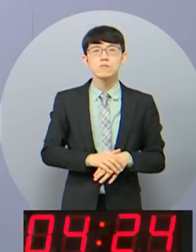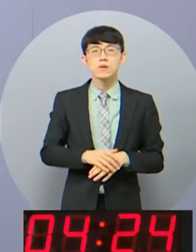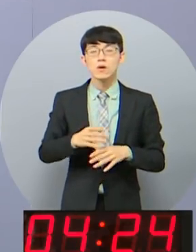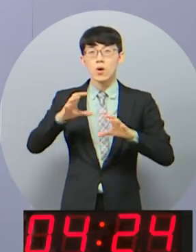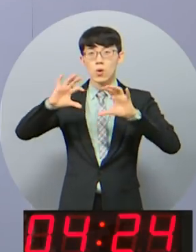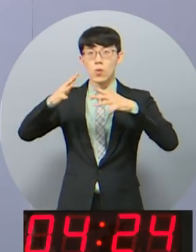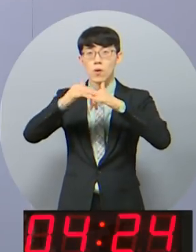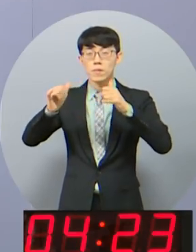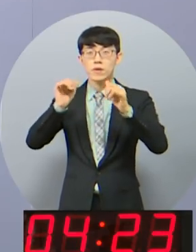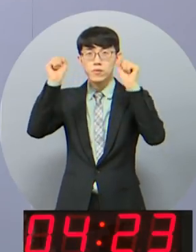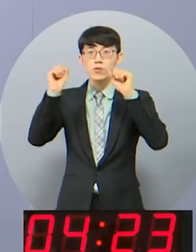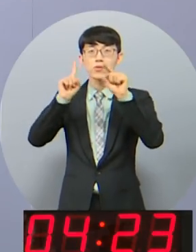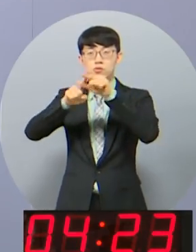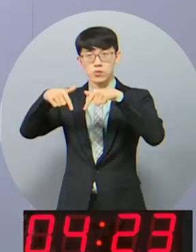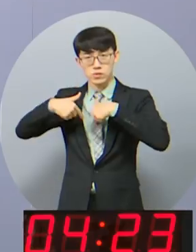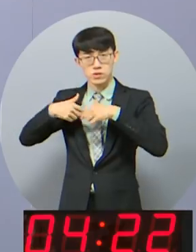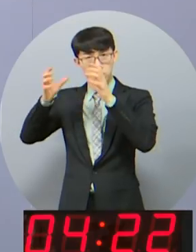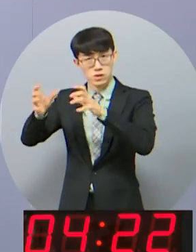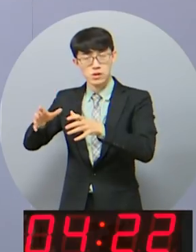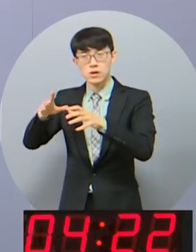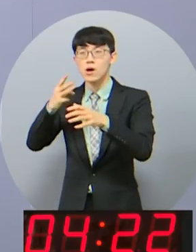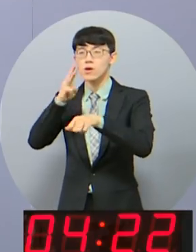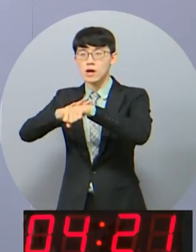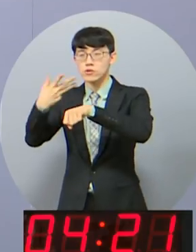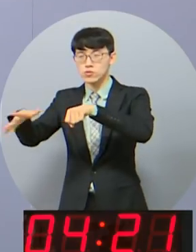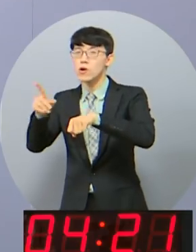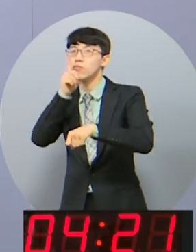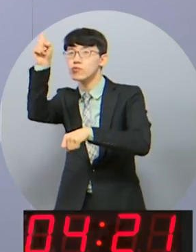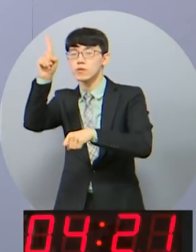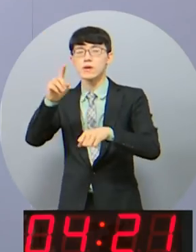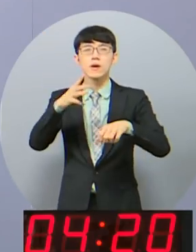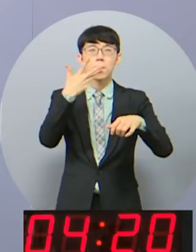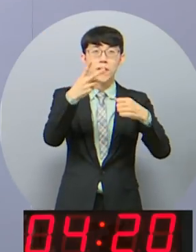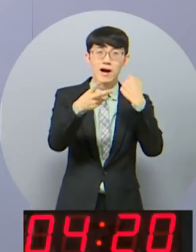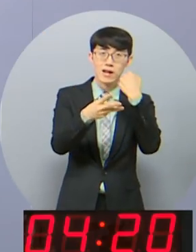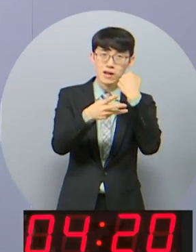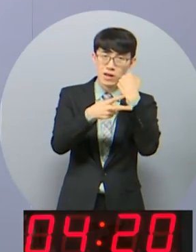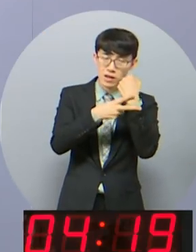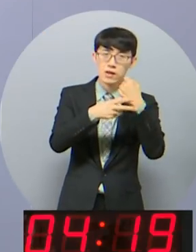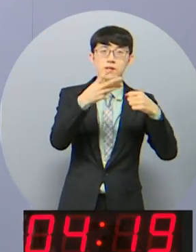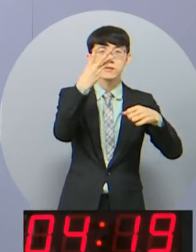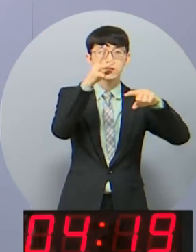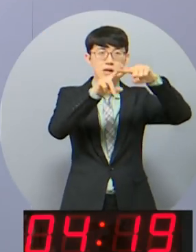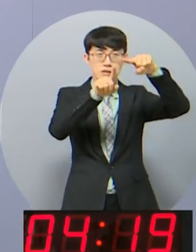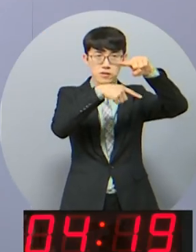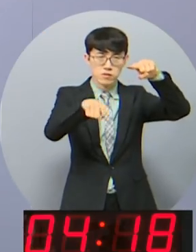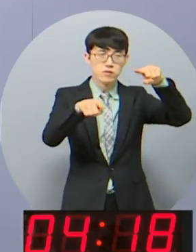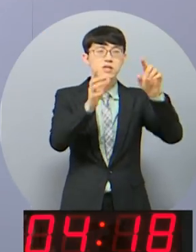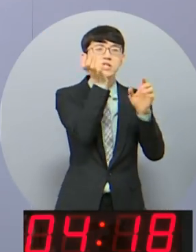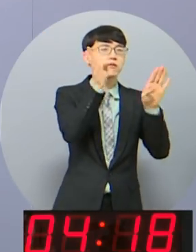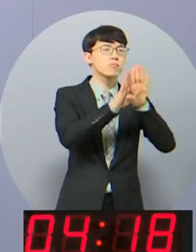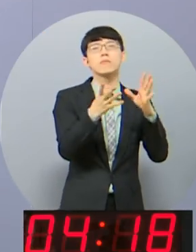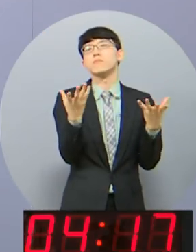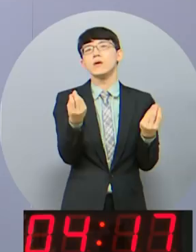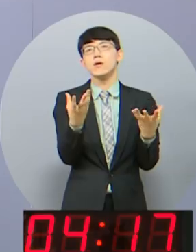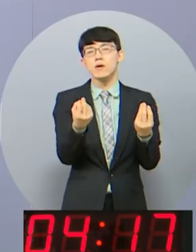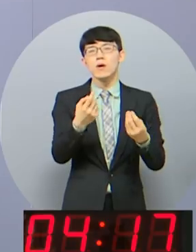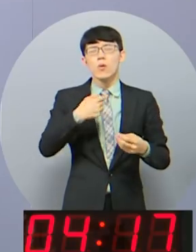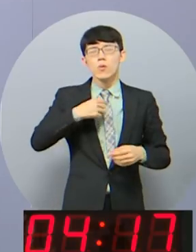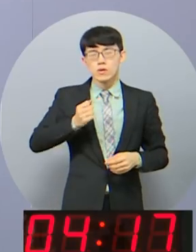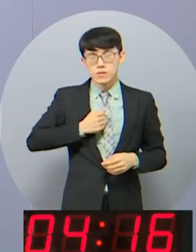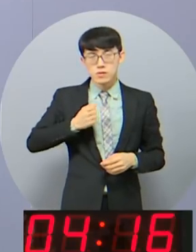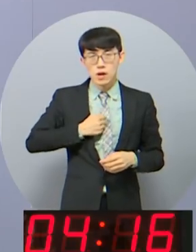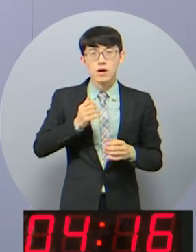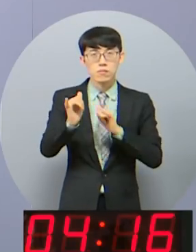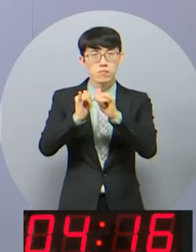目前只有淡水有国民运动中心，八里、三芝、石门都没有运动中心。我了解居民需要一个室内的